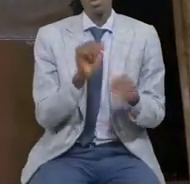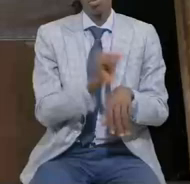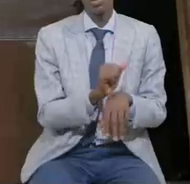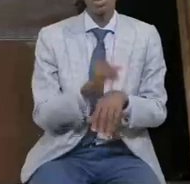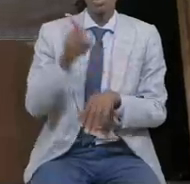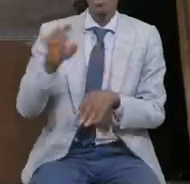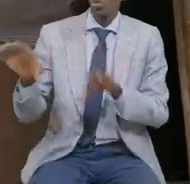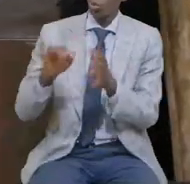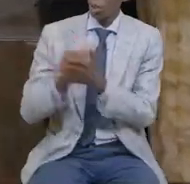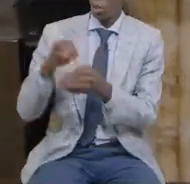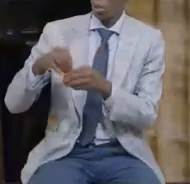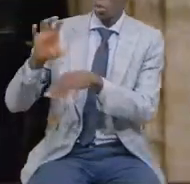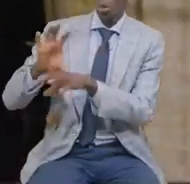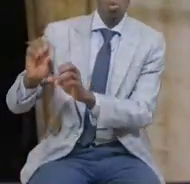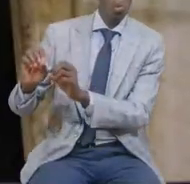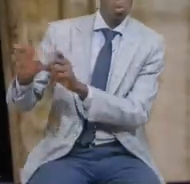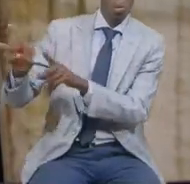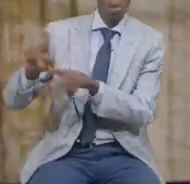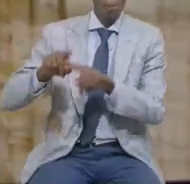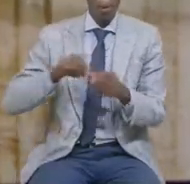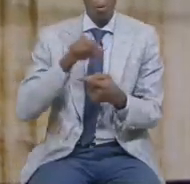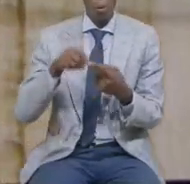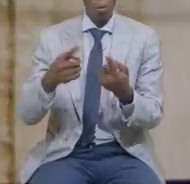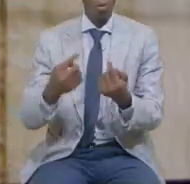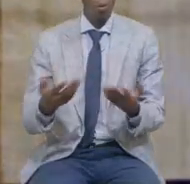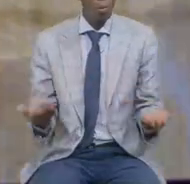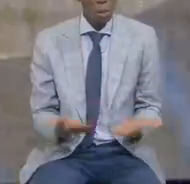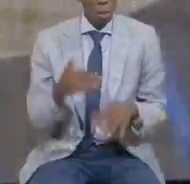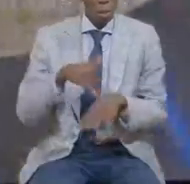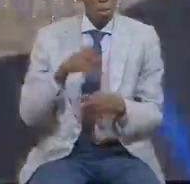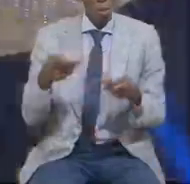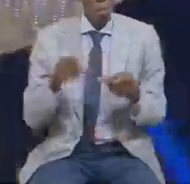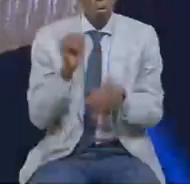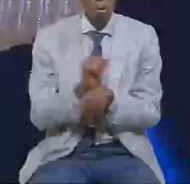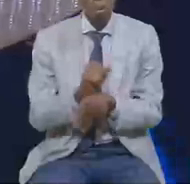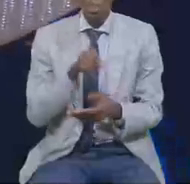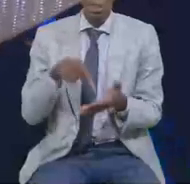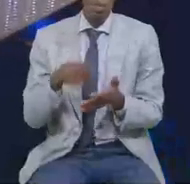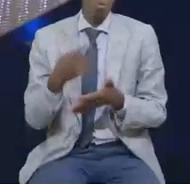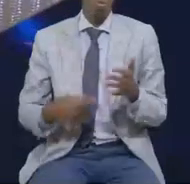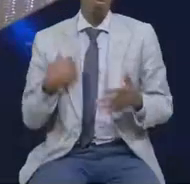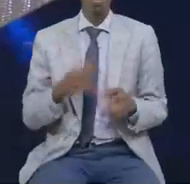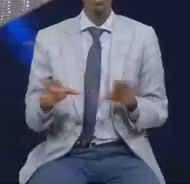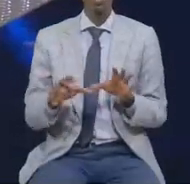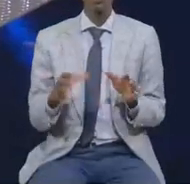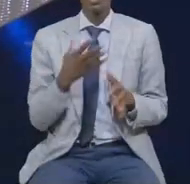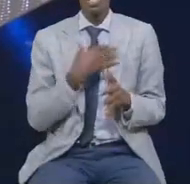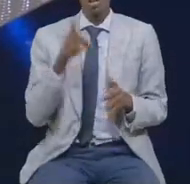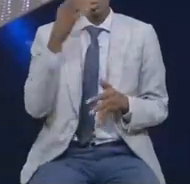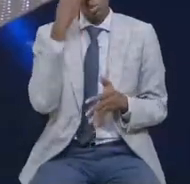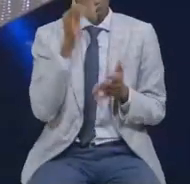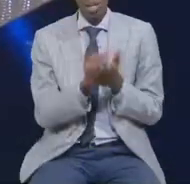cela là-bas. Mais arrivé ici là, voici ce que tu dois faire. Et c'est contraire à la part de